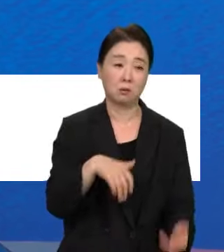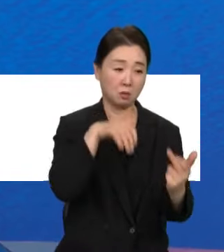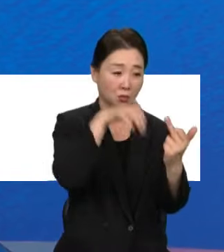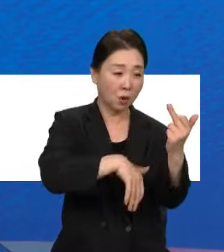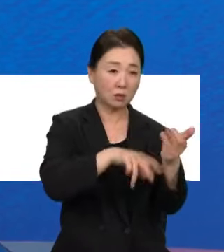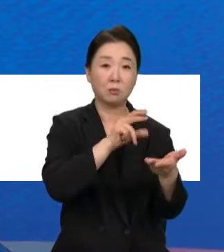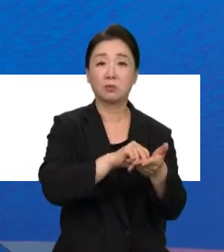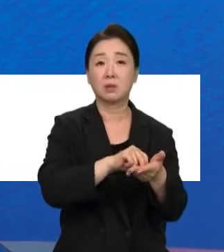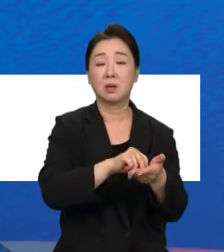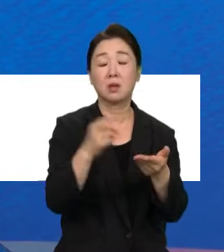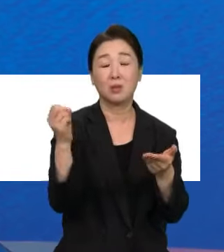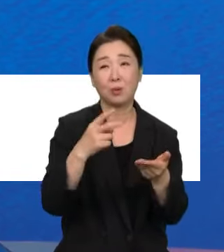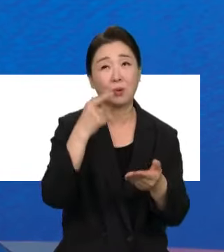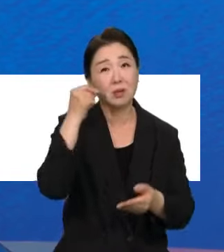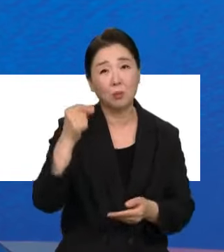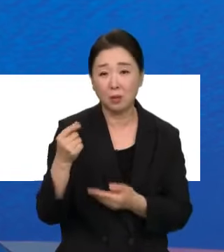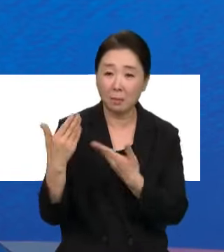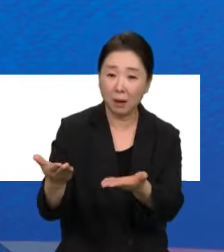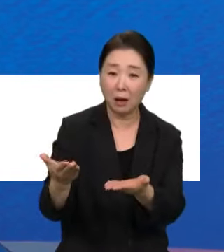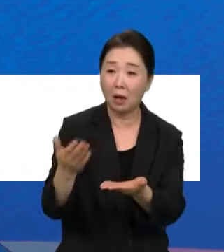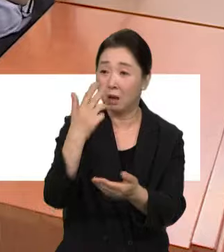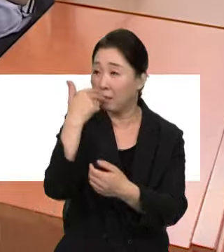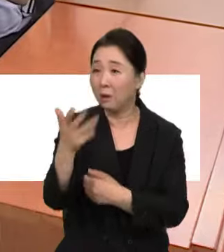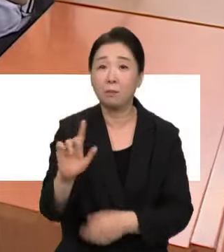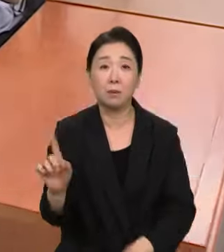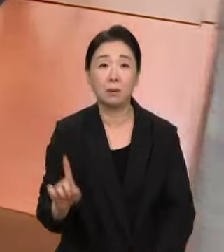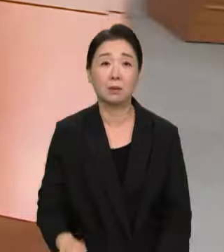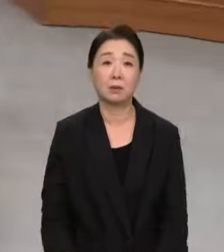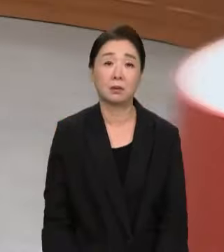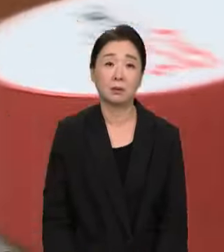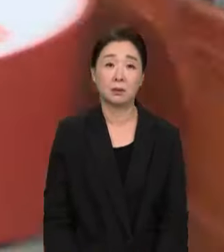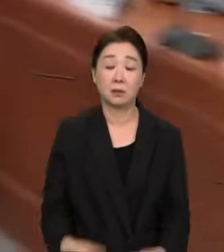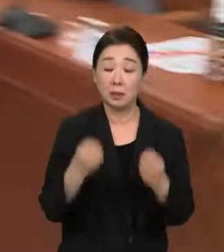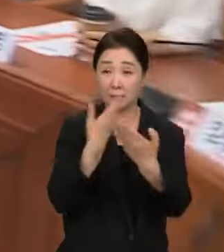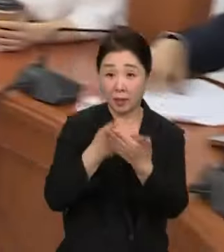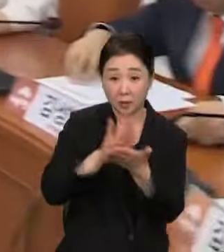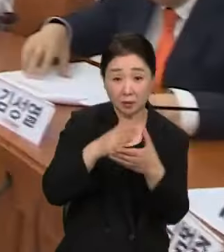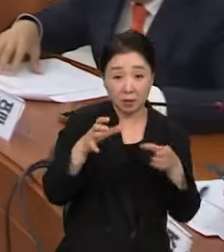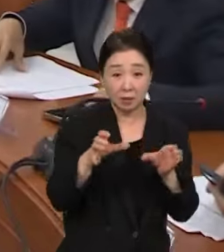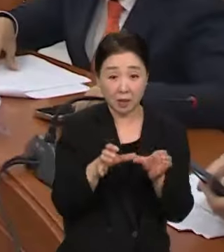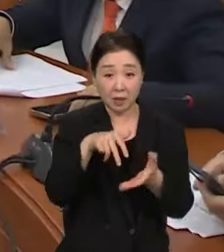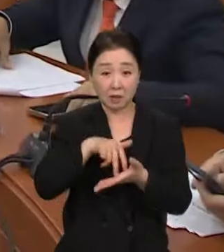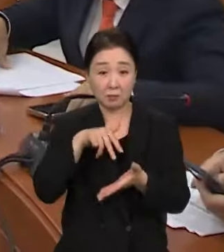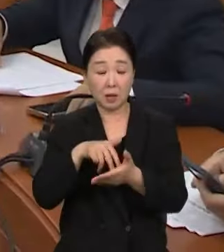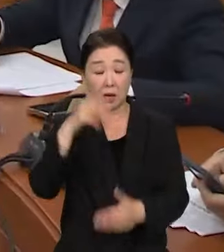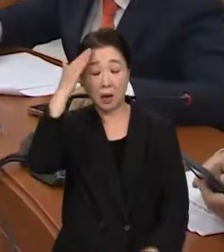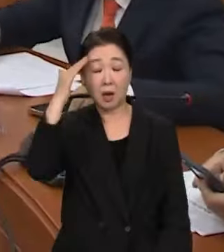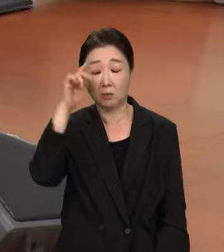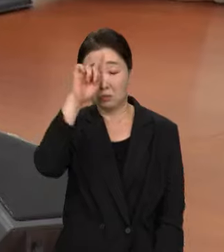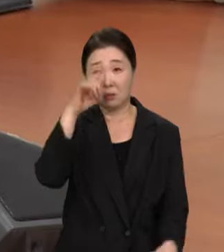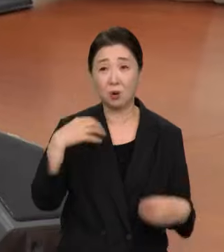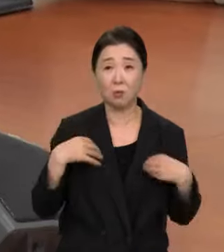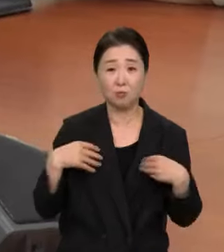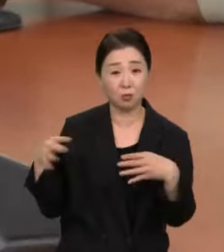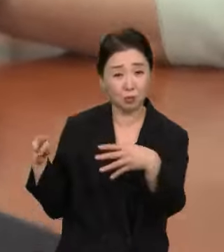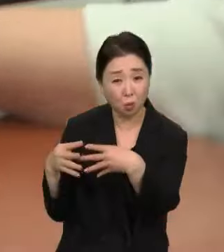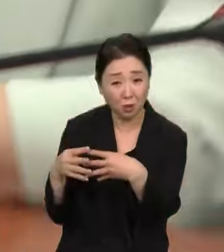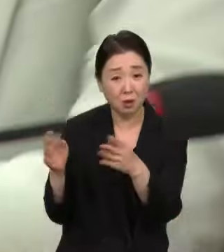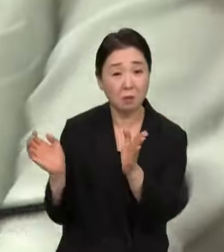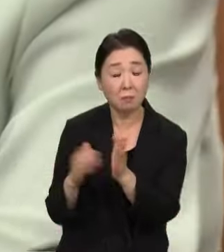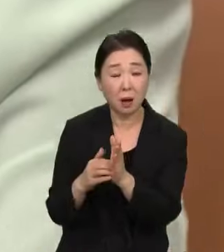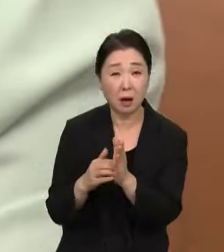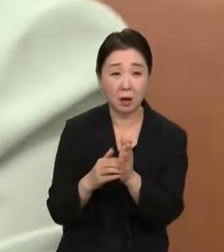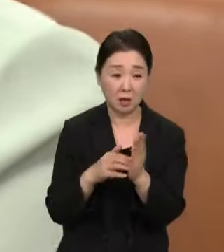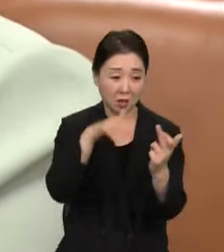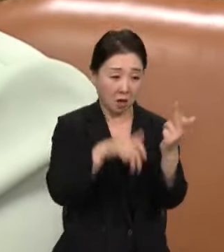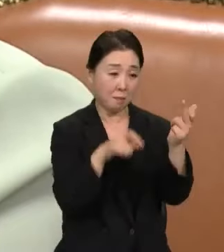문제까지 일본의 퍼준 꼴이 됐습니다 개혁 신당은 한국정부의 동의가 사도광산 등재에 결정적 역할을 한